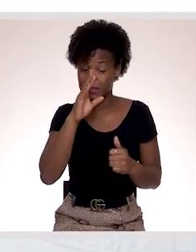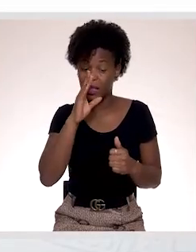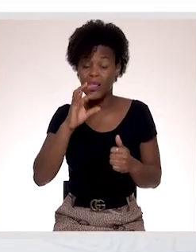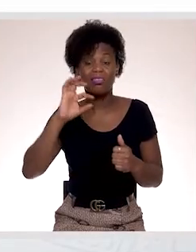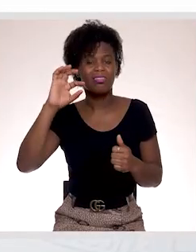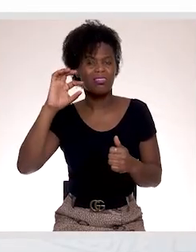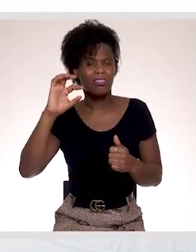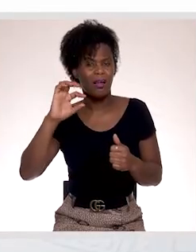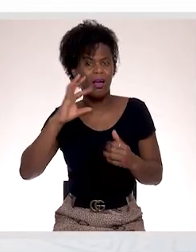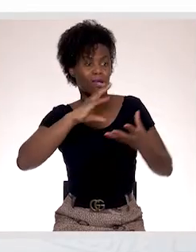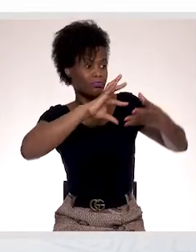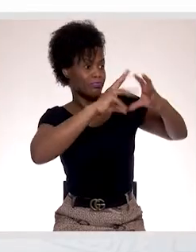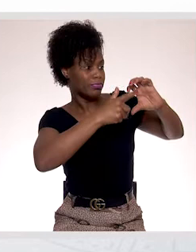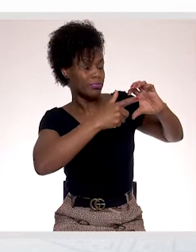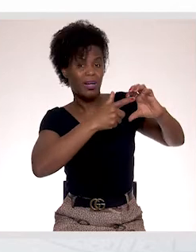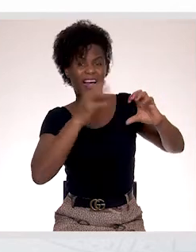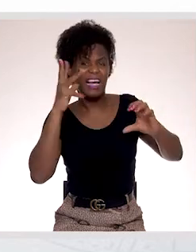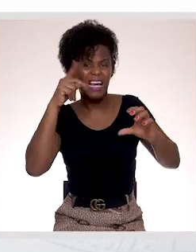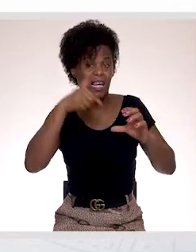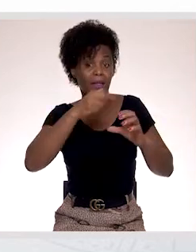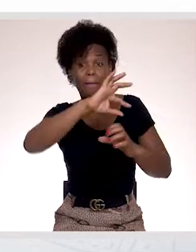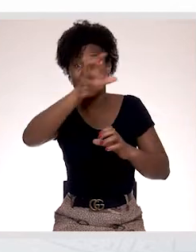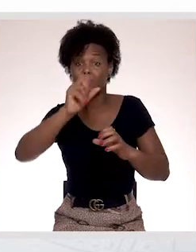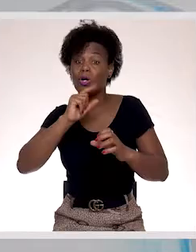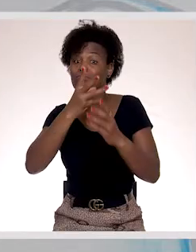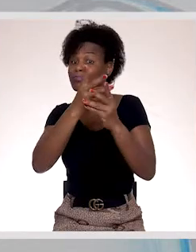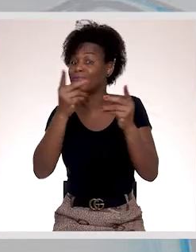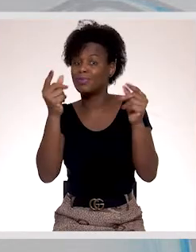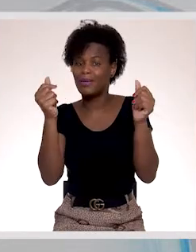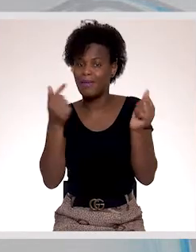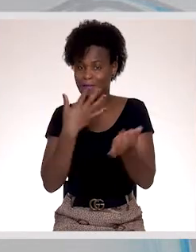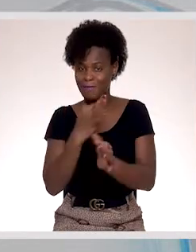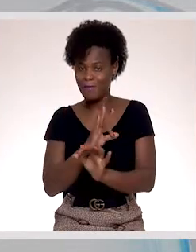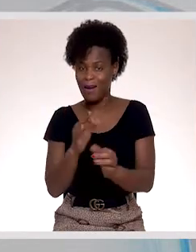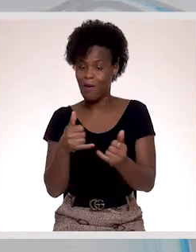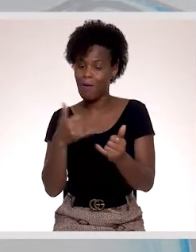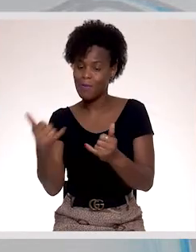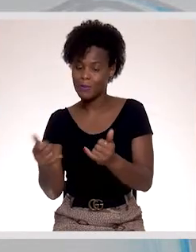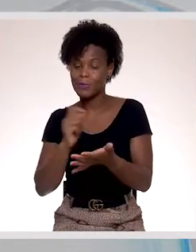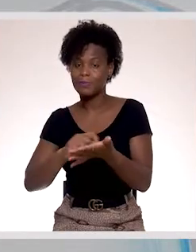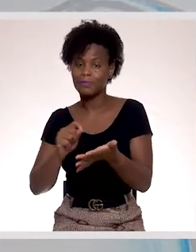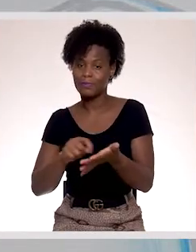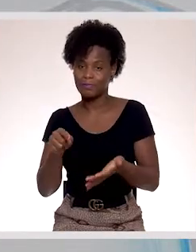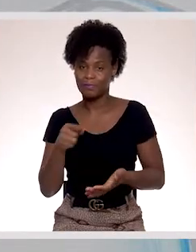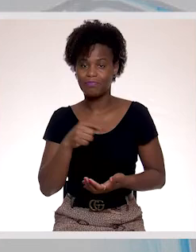réchauffe, des pays peuvent disparaître. Parfait. On passe à l'activité suivante.